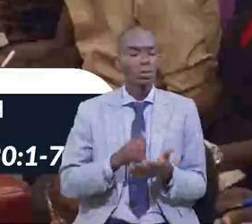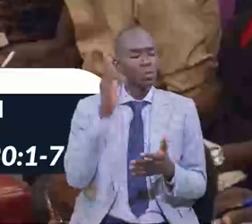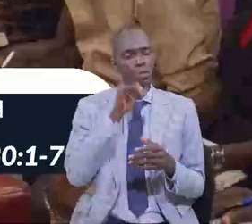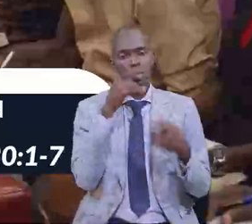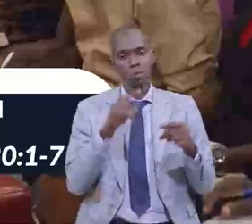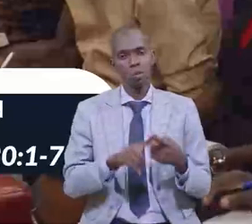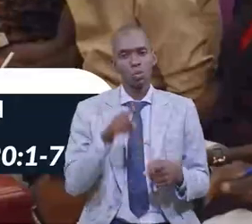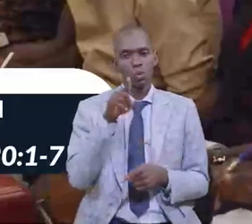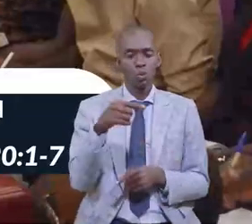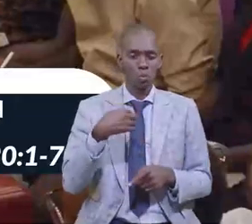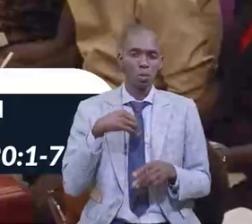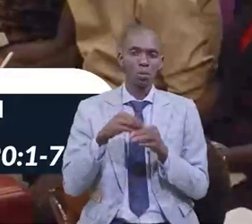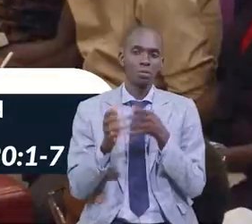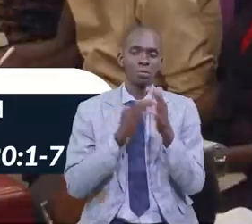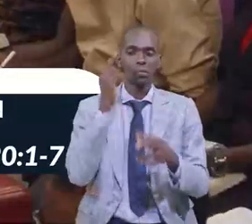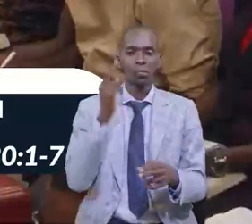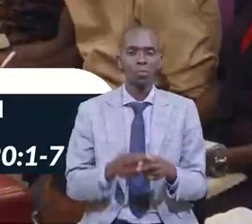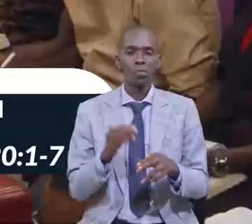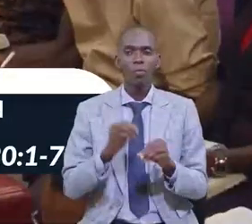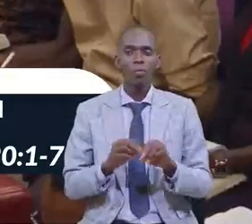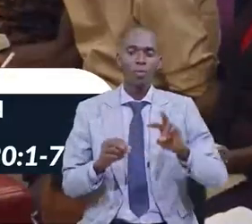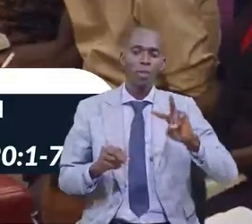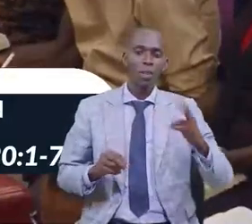Et cela ne va pas vous arriver.